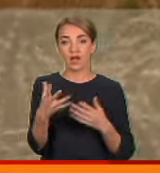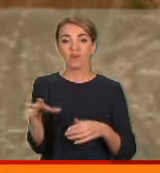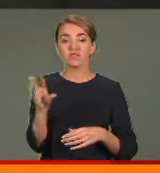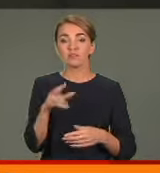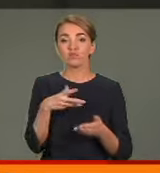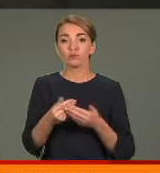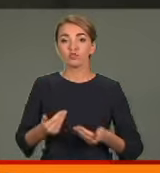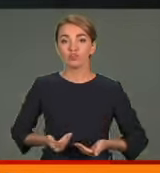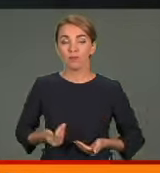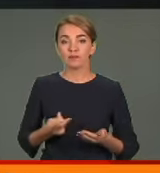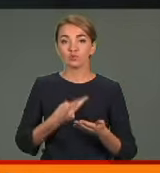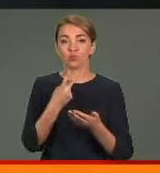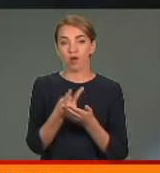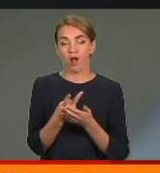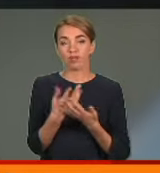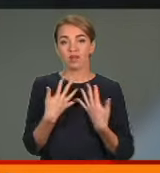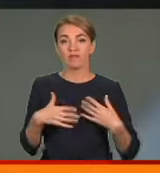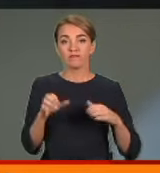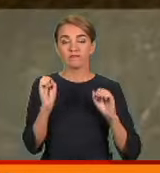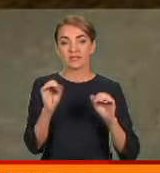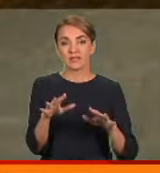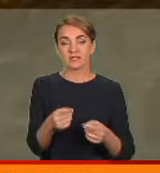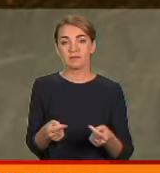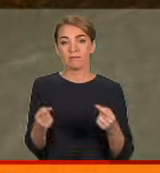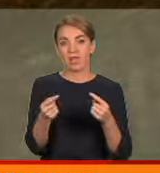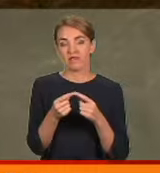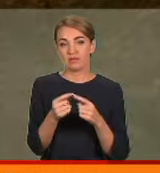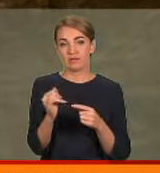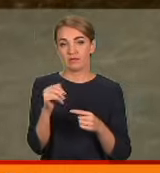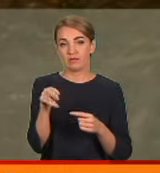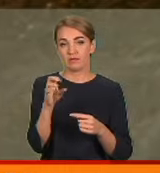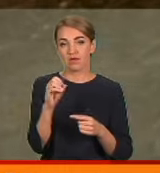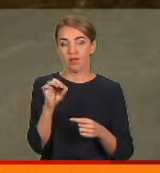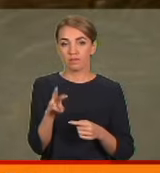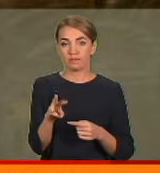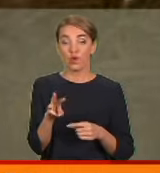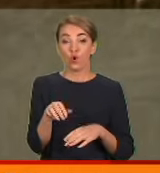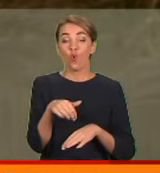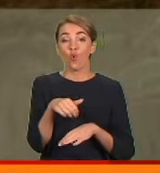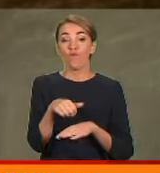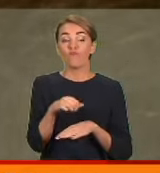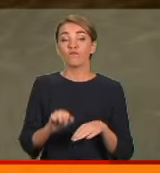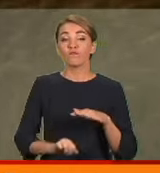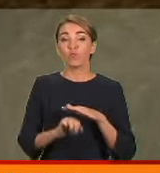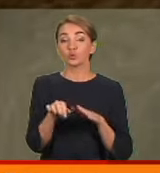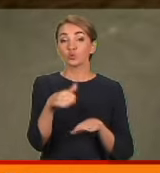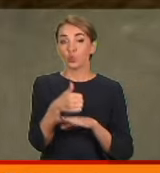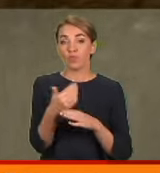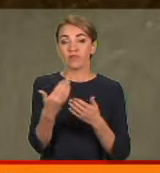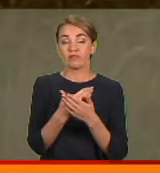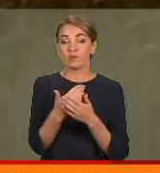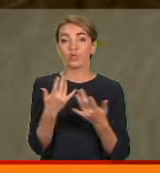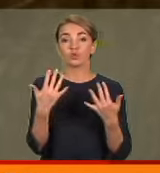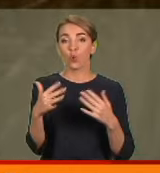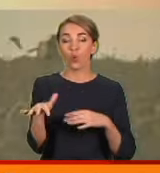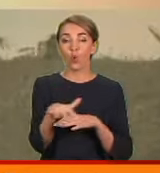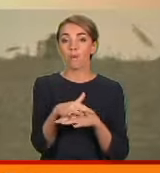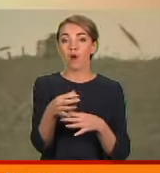життям демонструвала відданість певним ідеалам. В основі фільму буде не стільки Майдан.